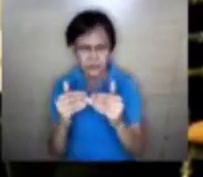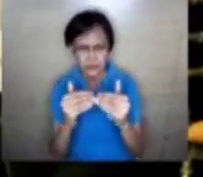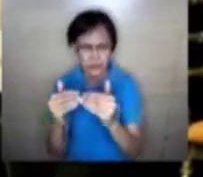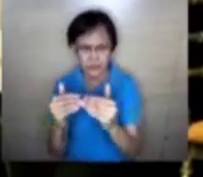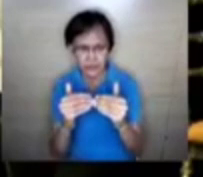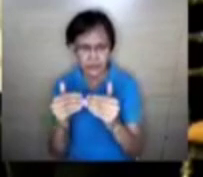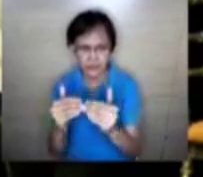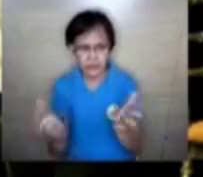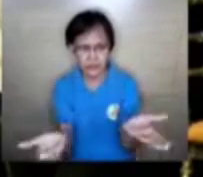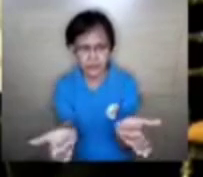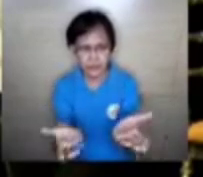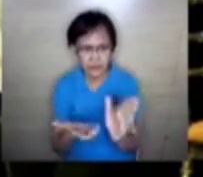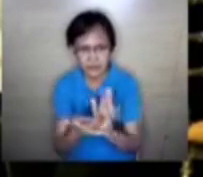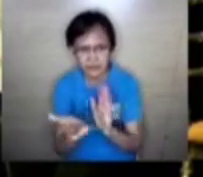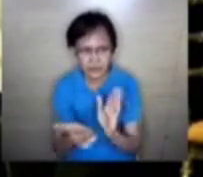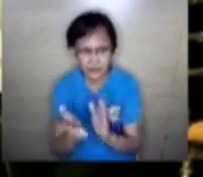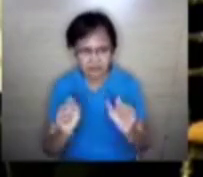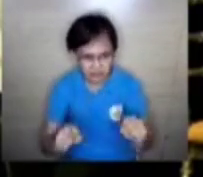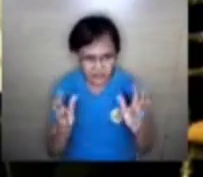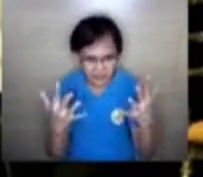Pwede pong pumalakpak kung gusto ninyo.